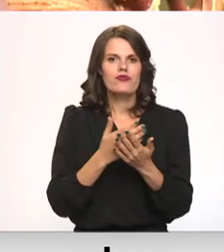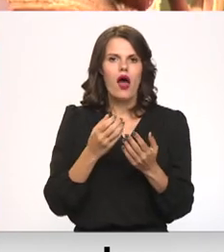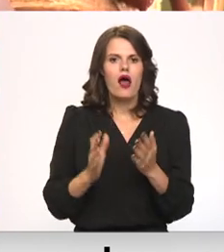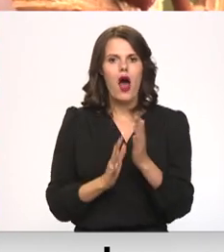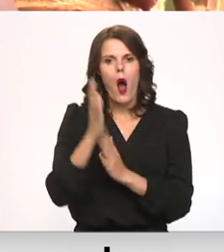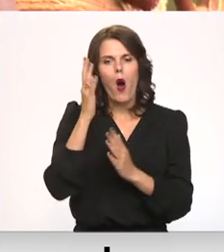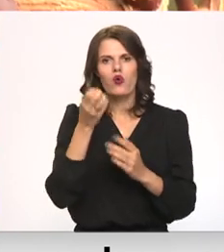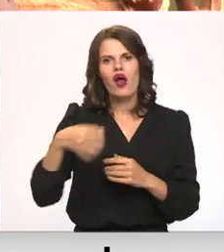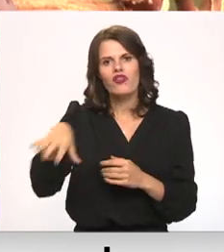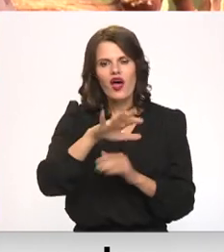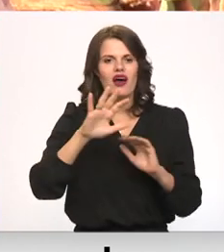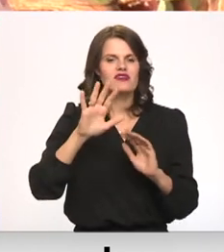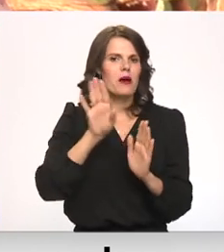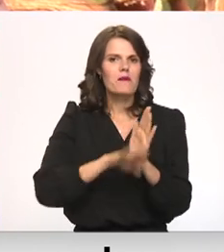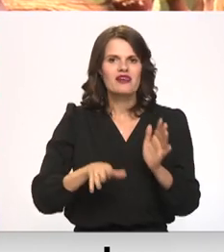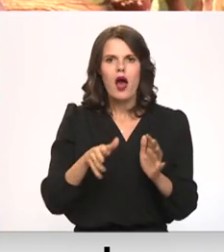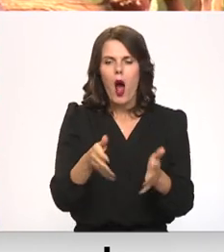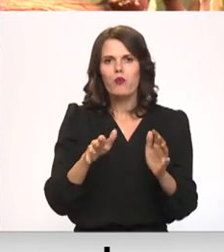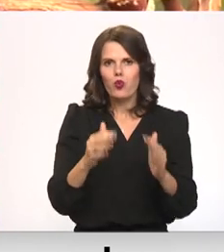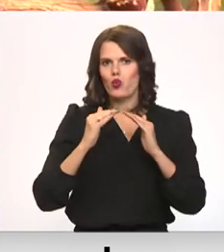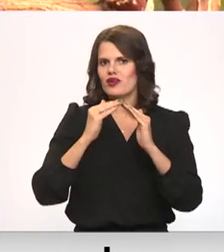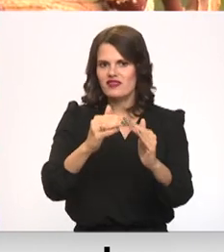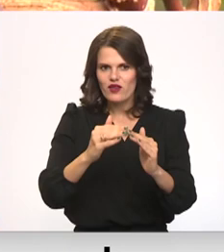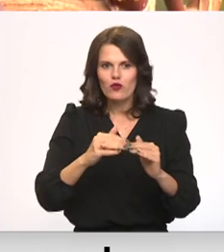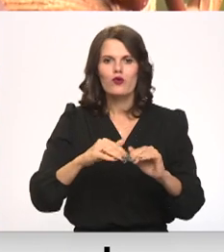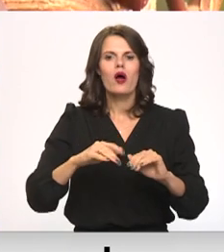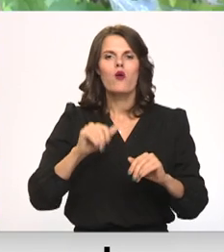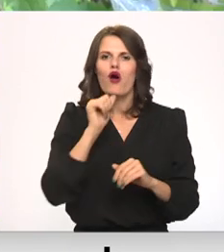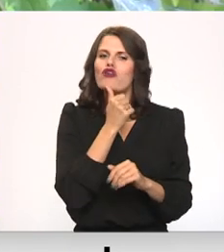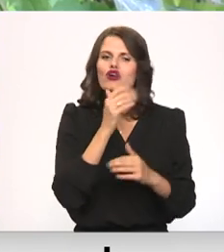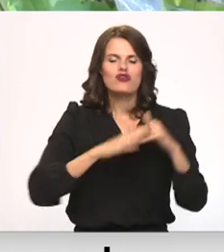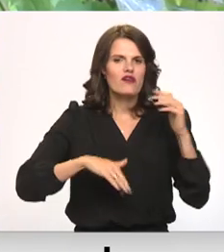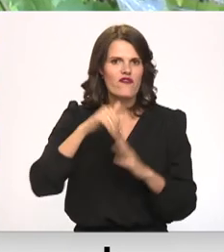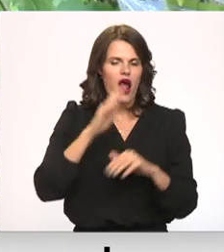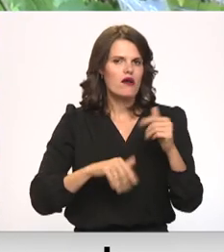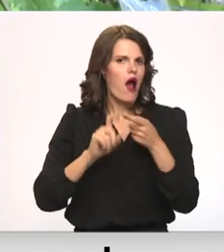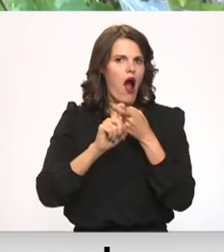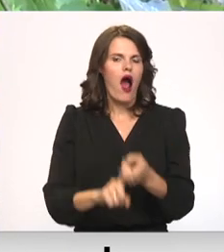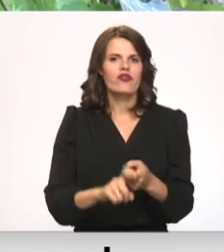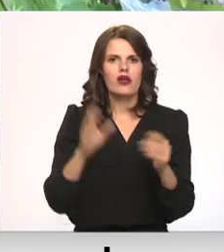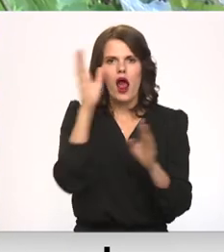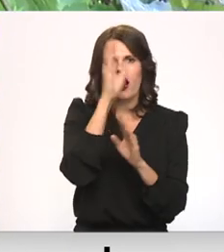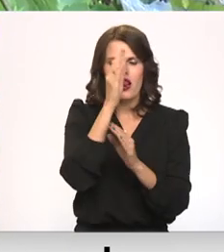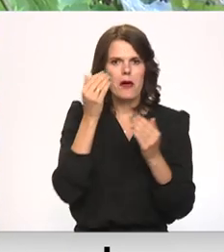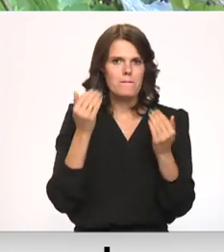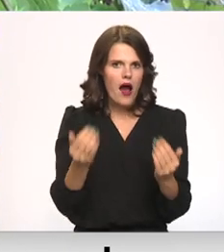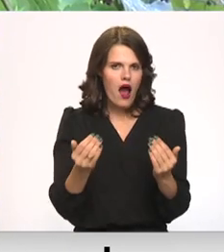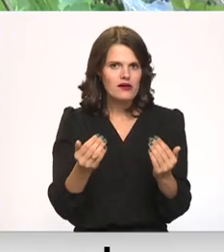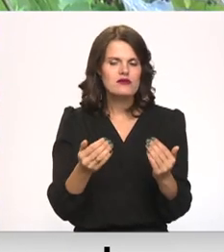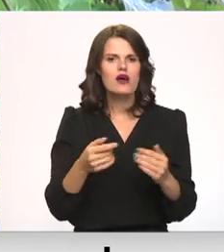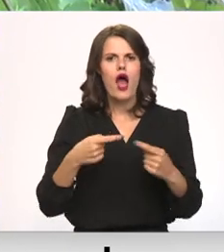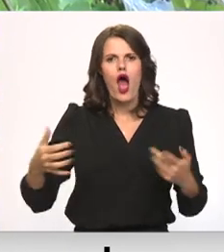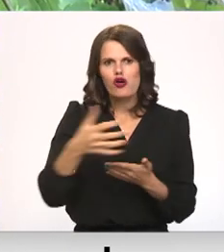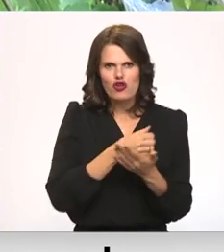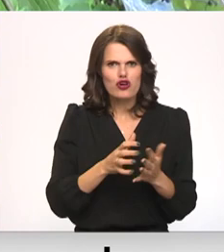vai neapkurināmās siltumnīcās. Tomēr vīnogu raža un garšas kvalitāte ir ļoti atkarīga no laika apstākļiem. Raža